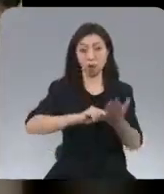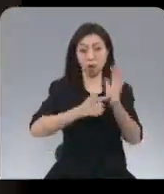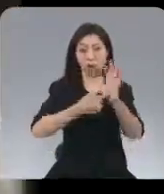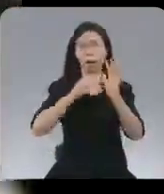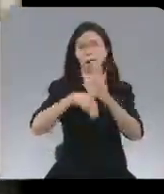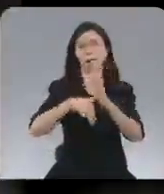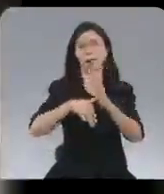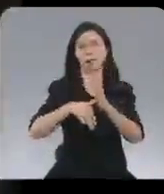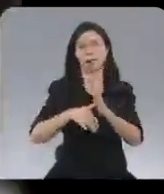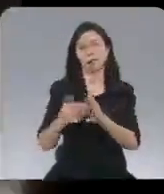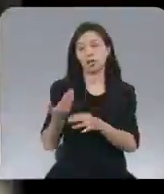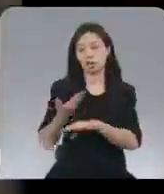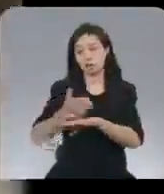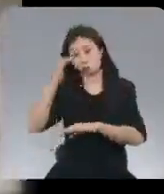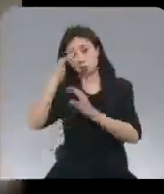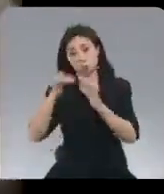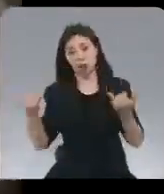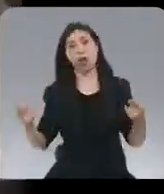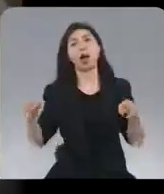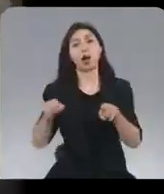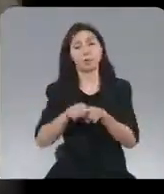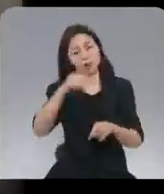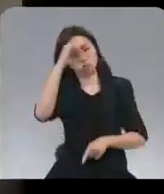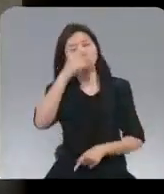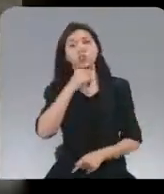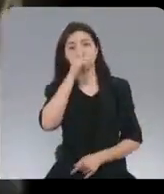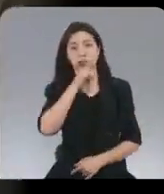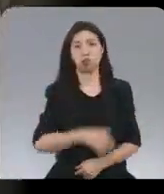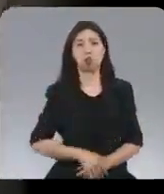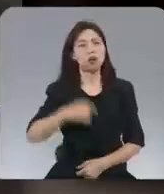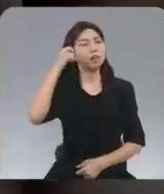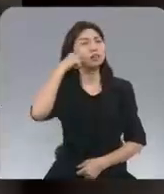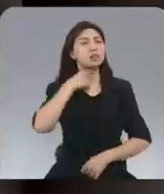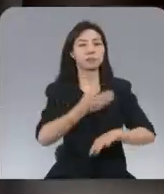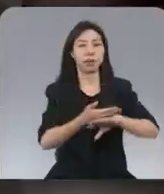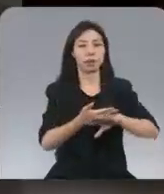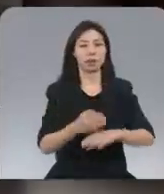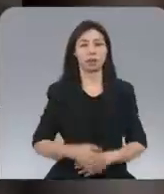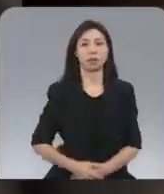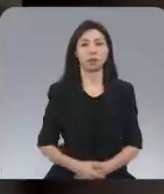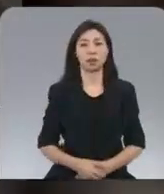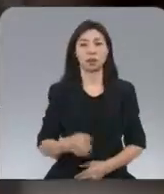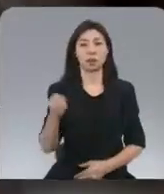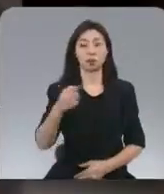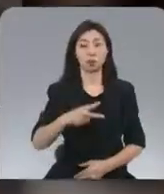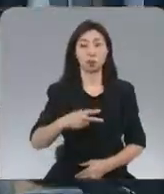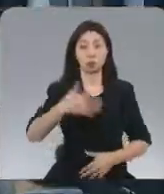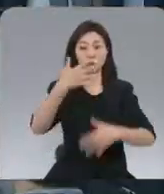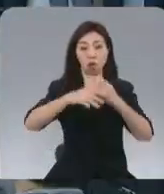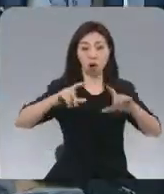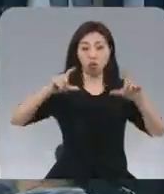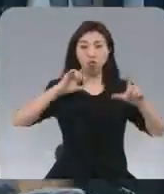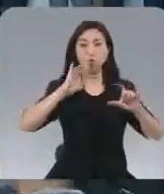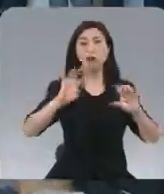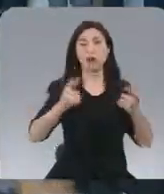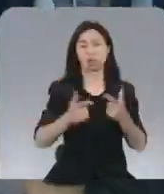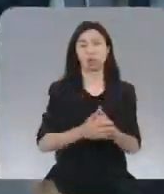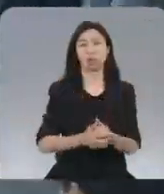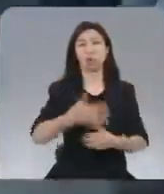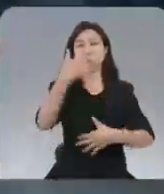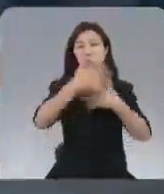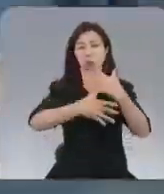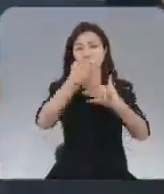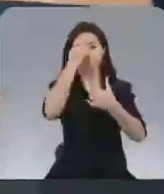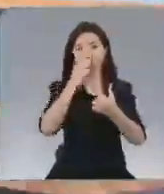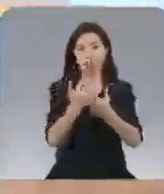mendiang Kang juga memimpin kegiatan untuk pengembangan perfilman Korea Selatan seperti bekerja sebagai ketua penyelenggara bersama festival